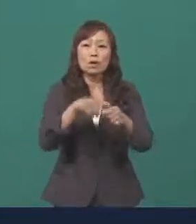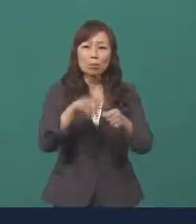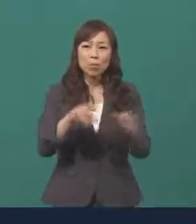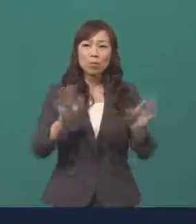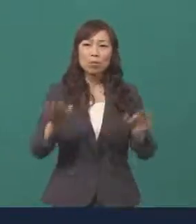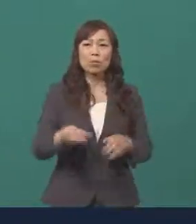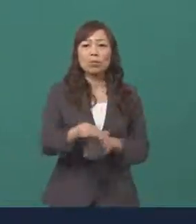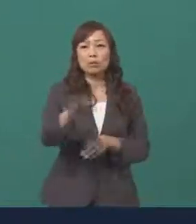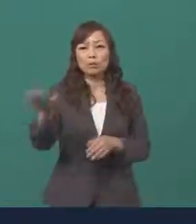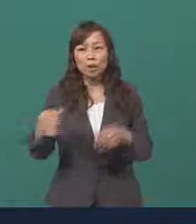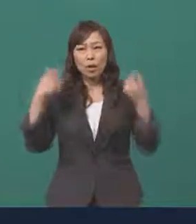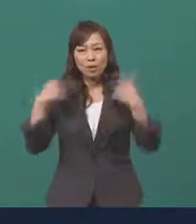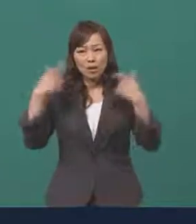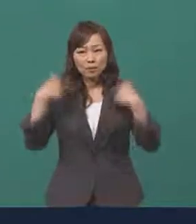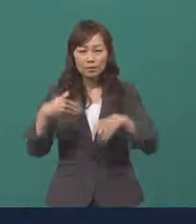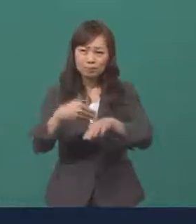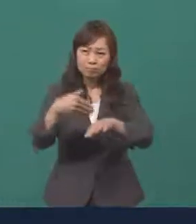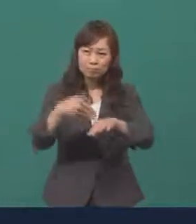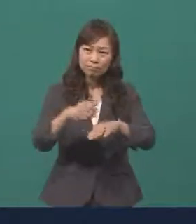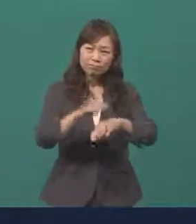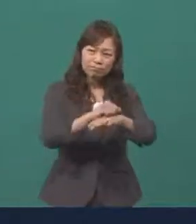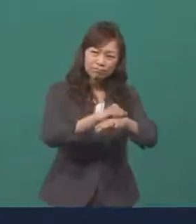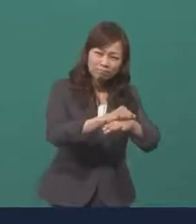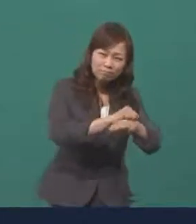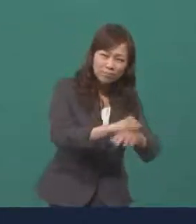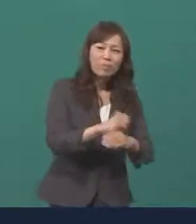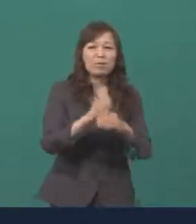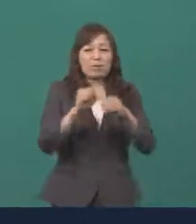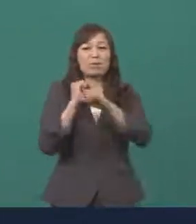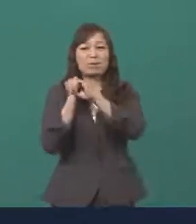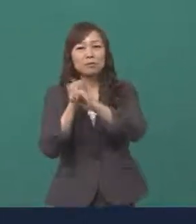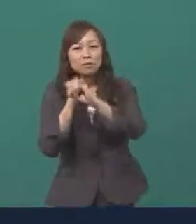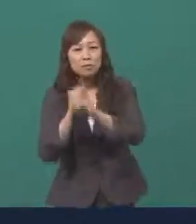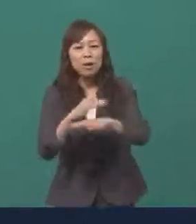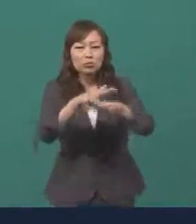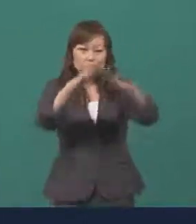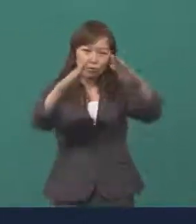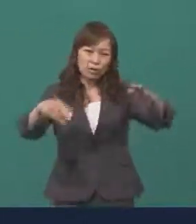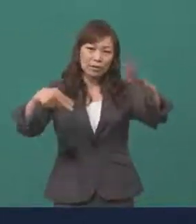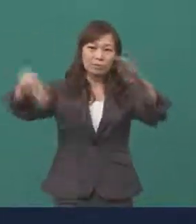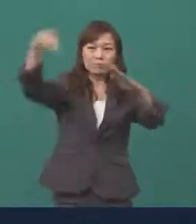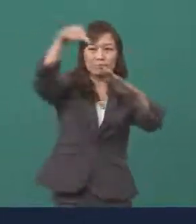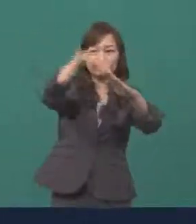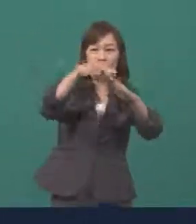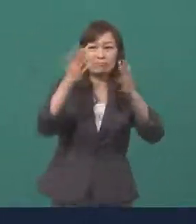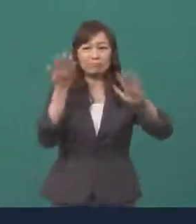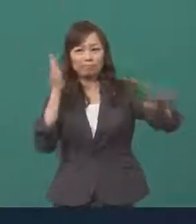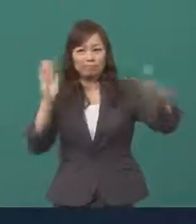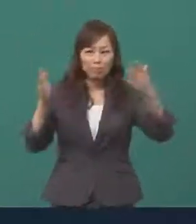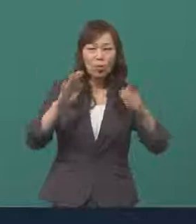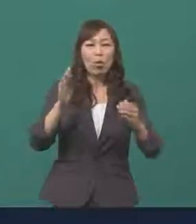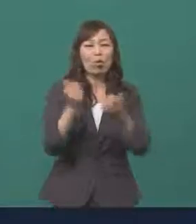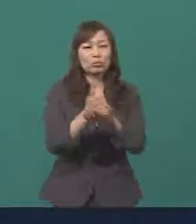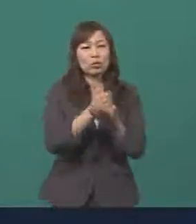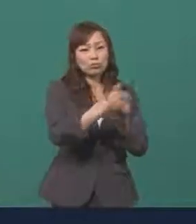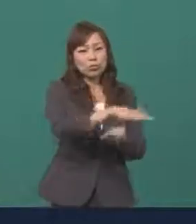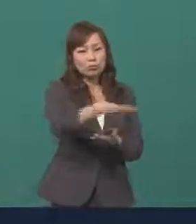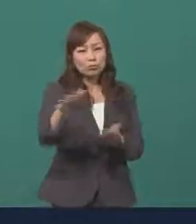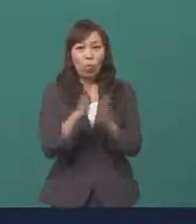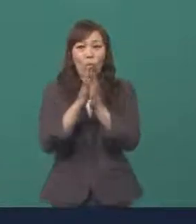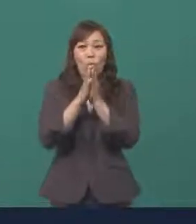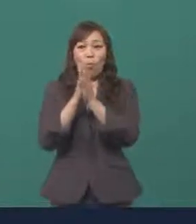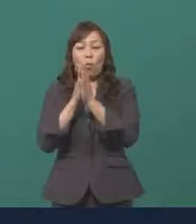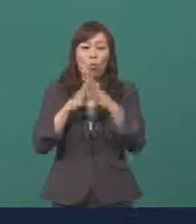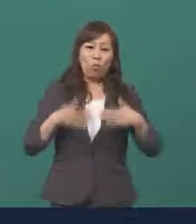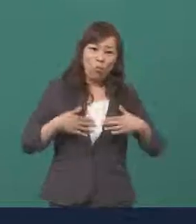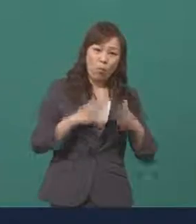この日のために練習を重ねてきた子どもたちが曳山の舞台で演じるたびに、見物客からは